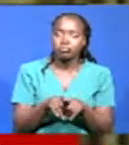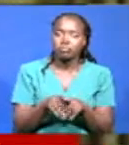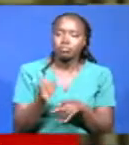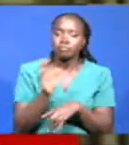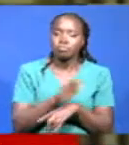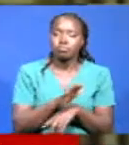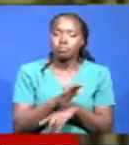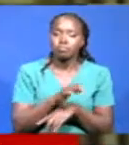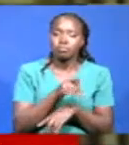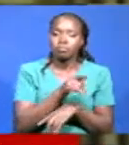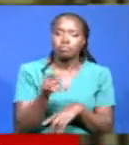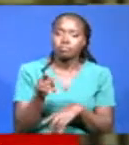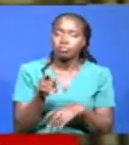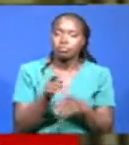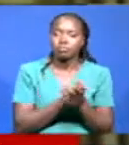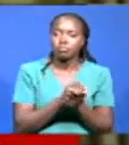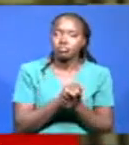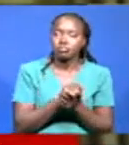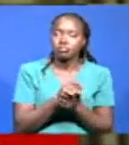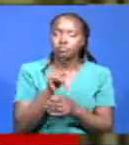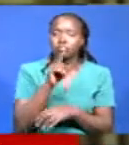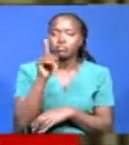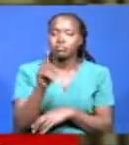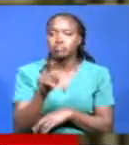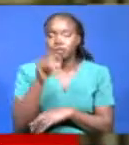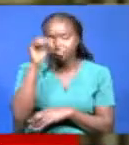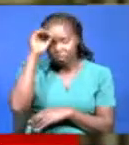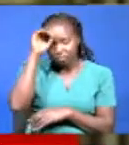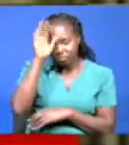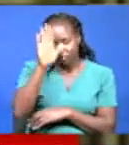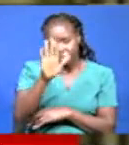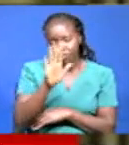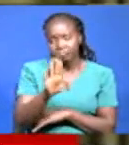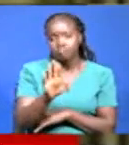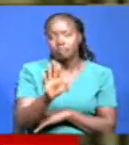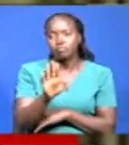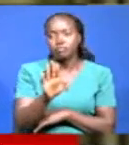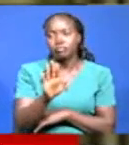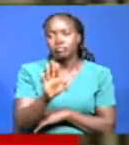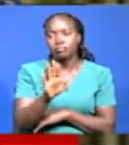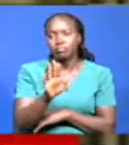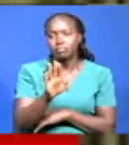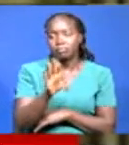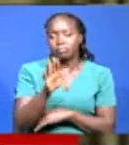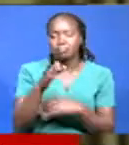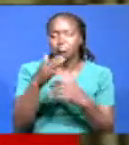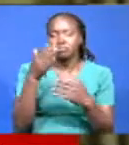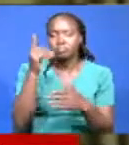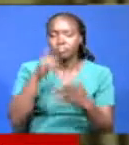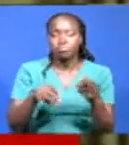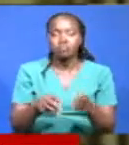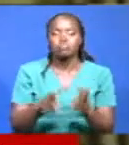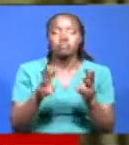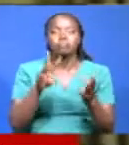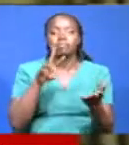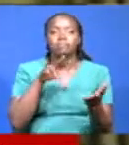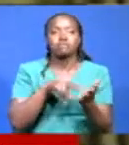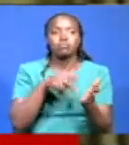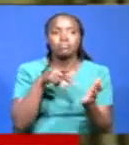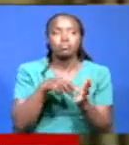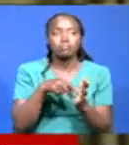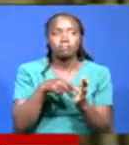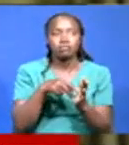kwenu nyinyi kuwauliza maoni yenu ni kwa njia gani huo mradi